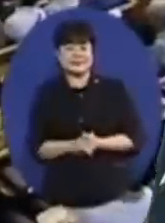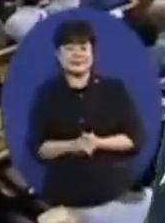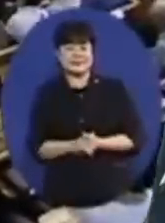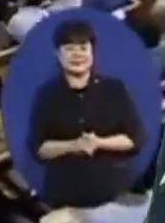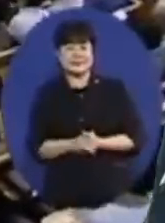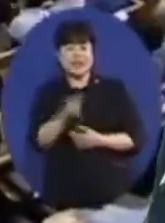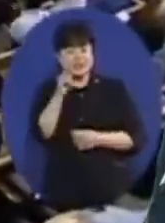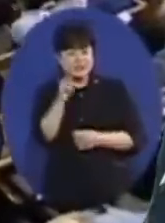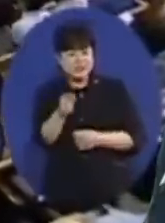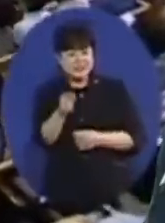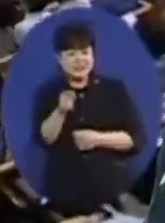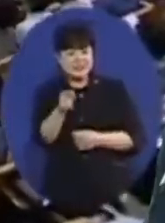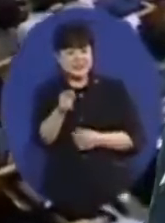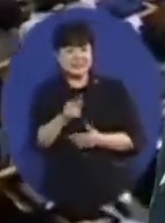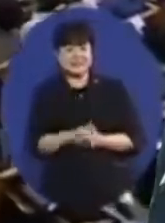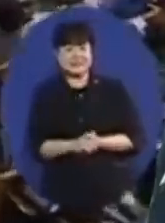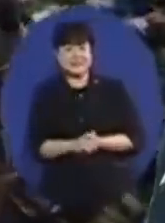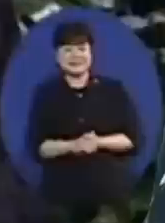그것이